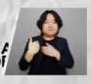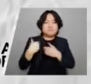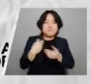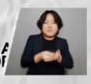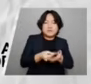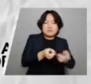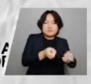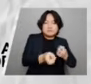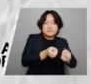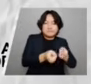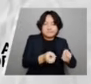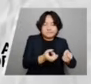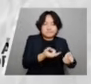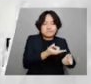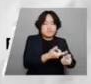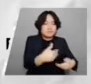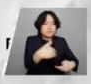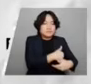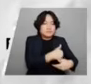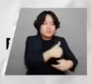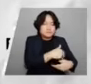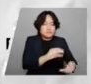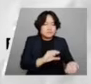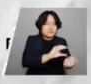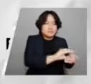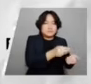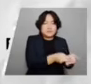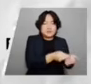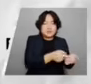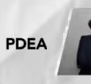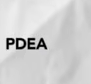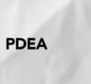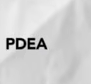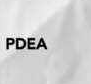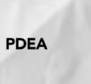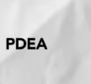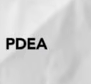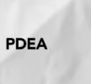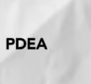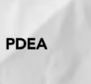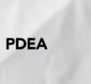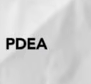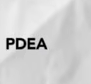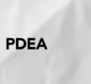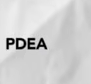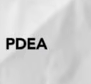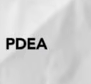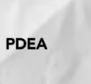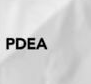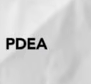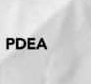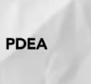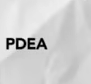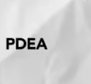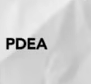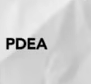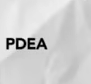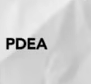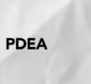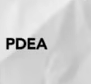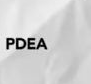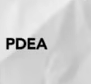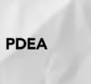mga bank account ng tauhan ni Leonardo na si Peter Parungo alias Pedro. Galing naman daw ang pera kay Irmina Espino alias